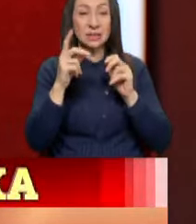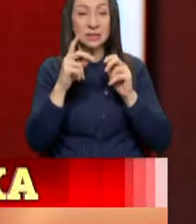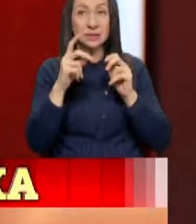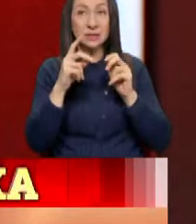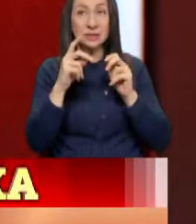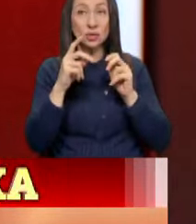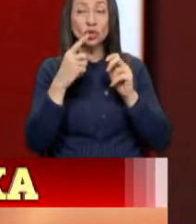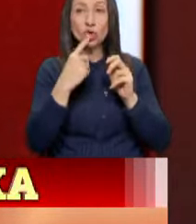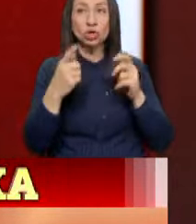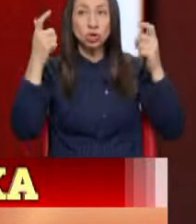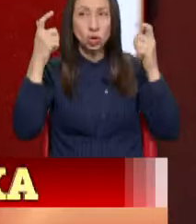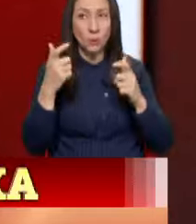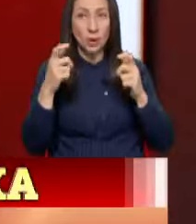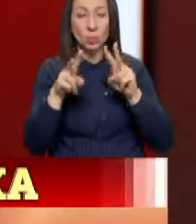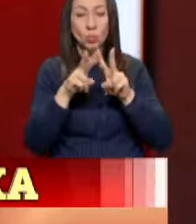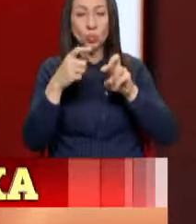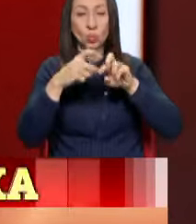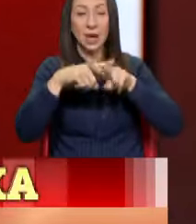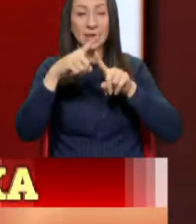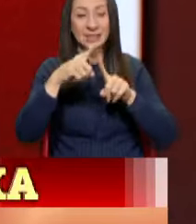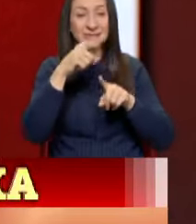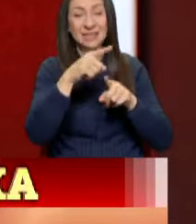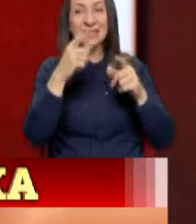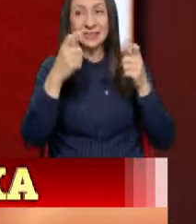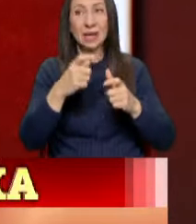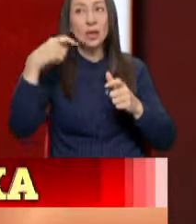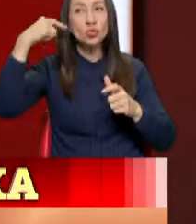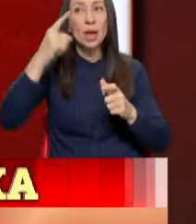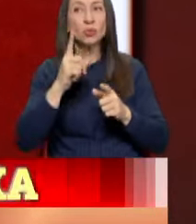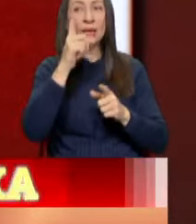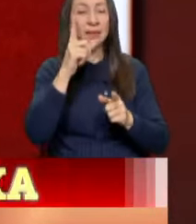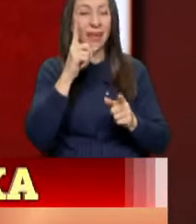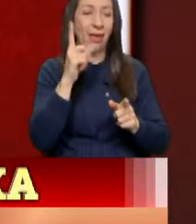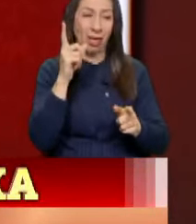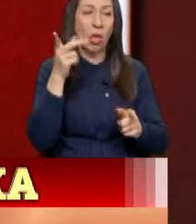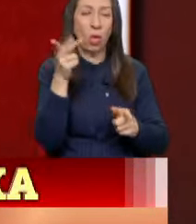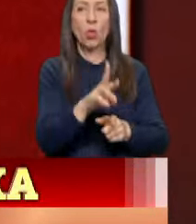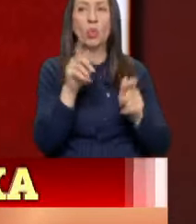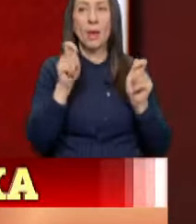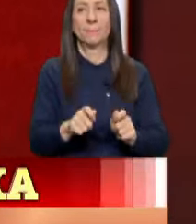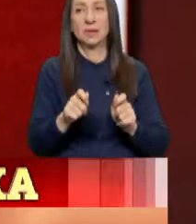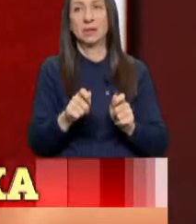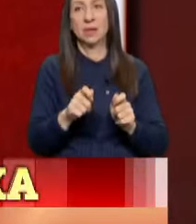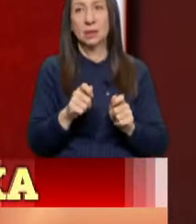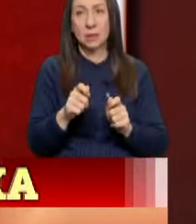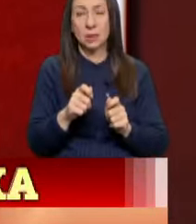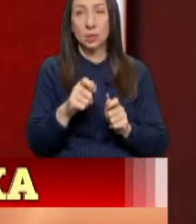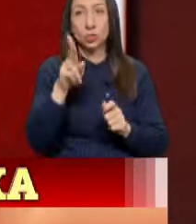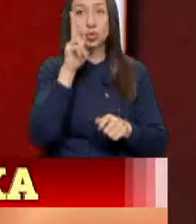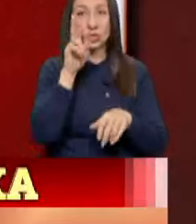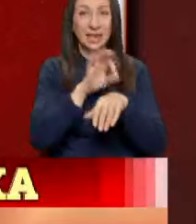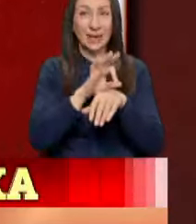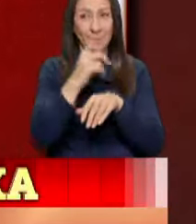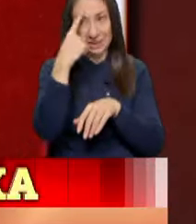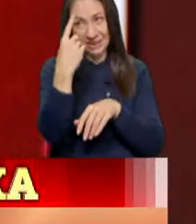PKK YPG'nin Sözde sorumlularından Murat ateşi Kamışlı da etkisi hale getirdi nokta operasyon ile bu son dakika